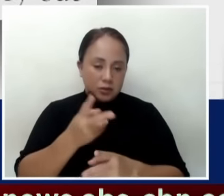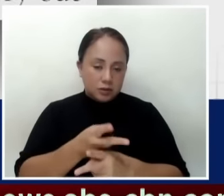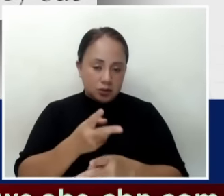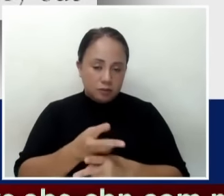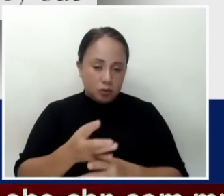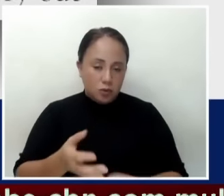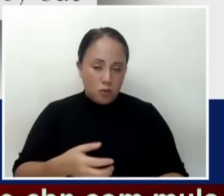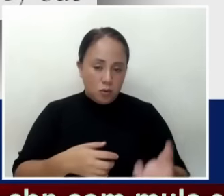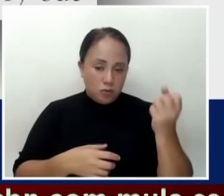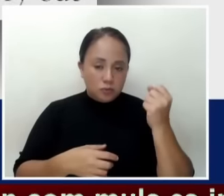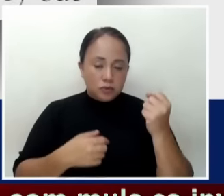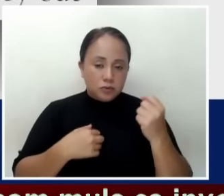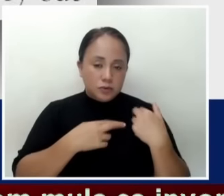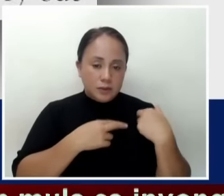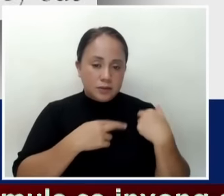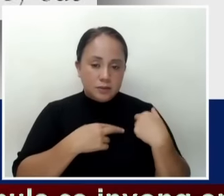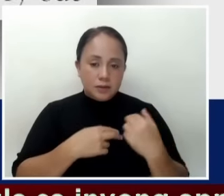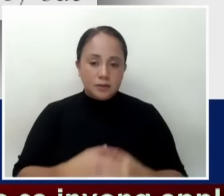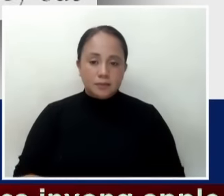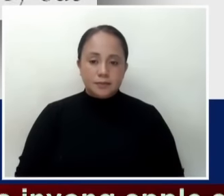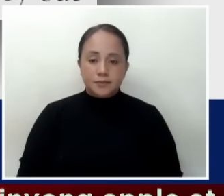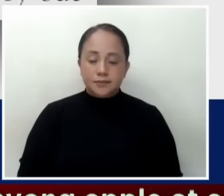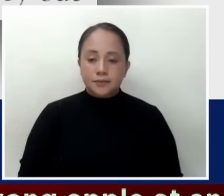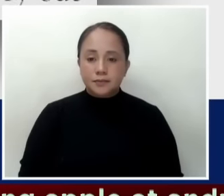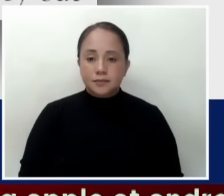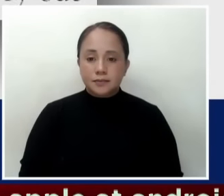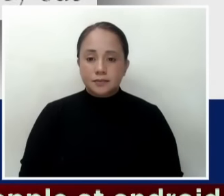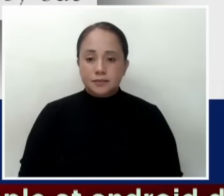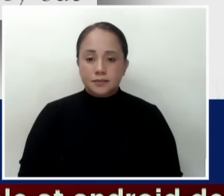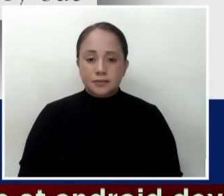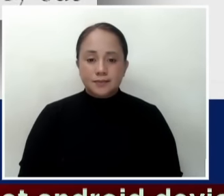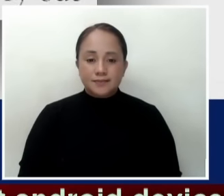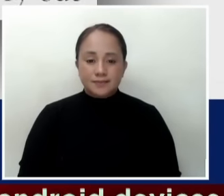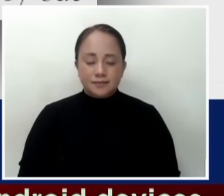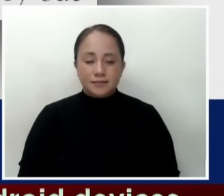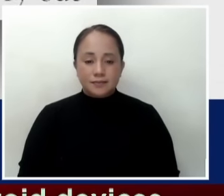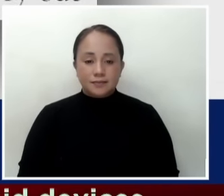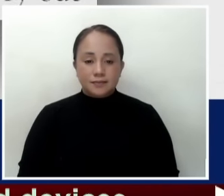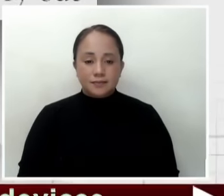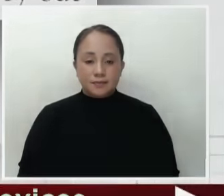mga tungkulin. Jeffrey Hernaez, ABS-CBN News.